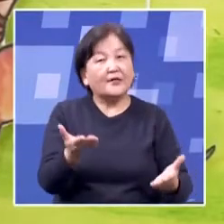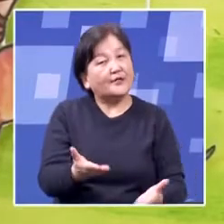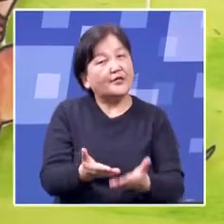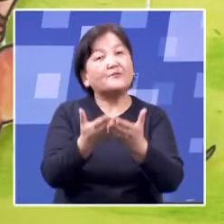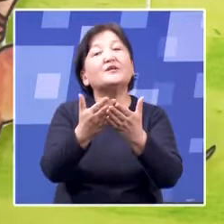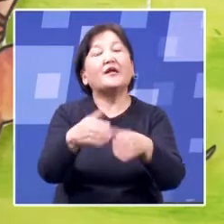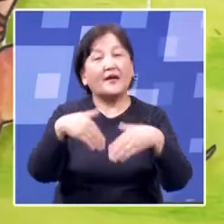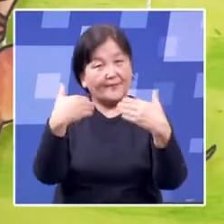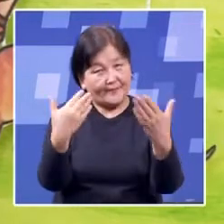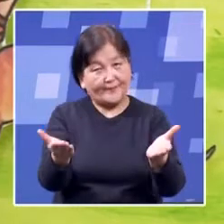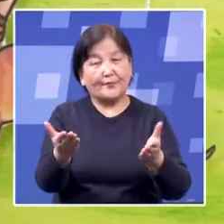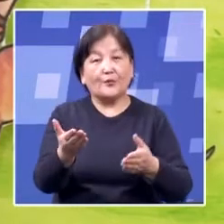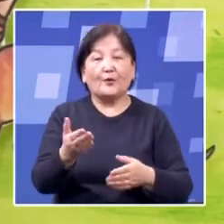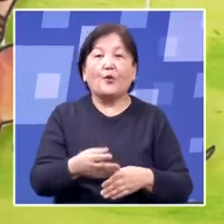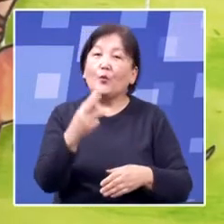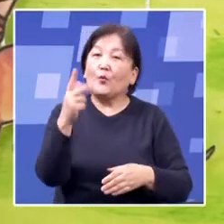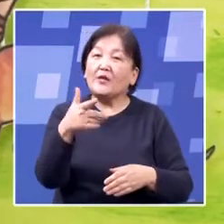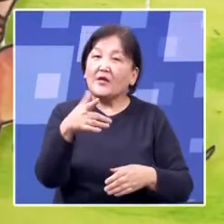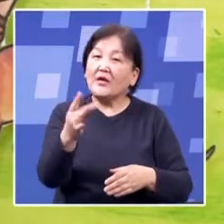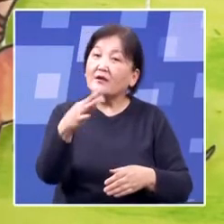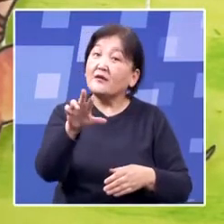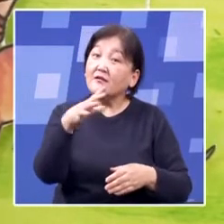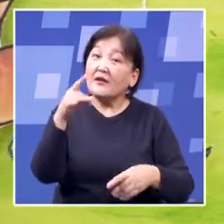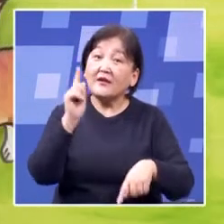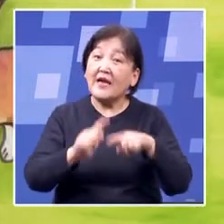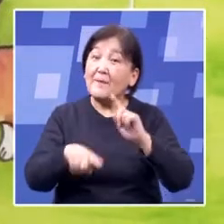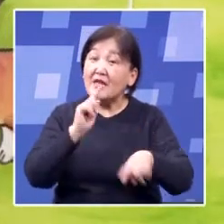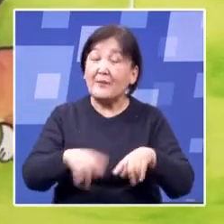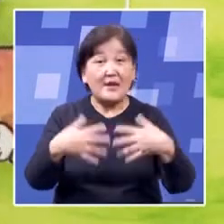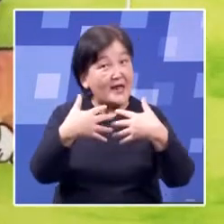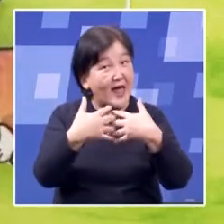үзүүлээрэй. Мөн үлгэрдээ ямар ямар амтан,